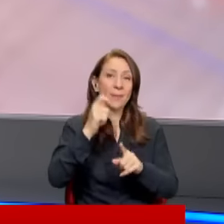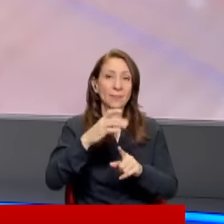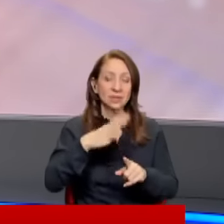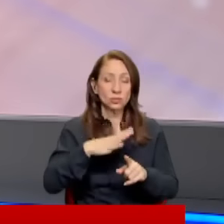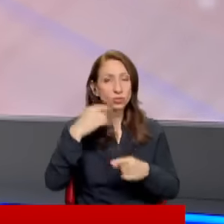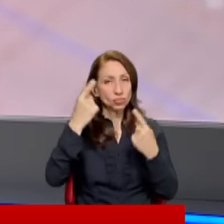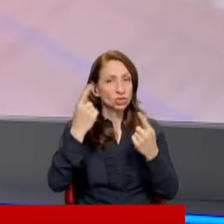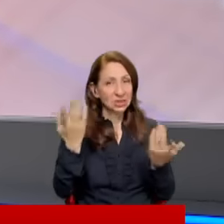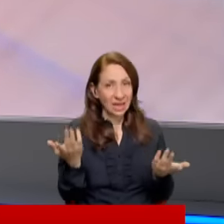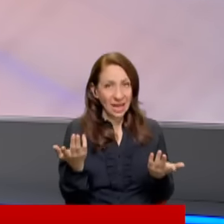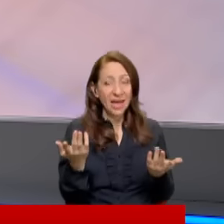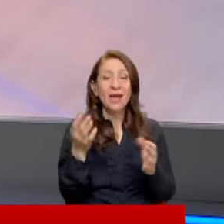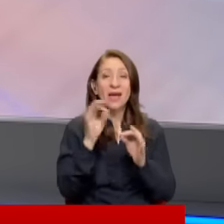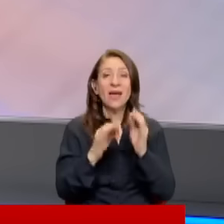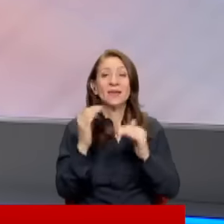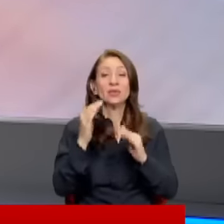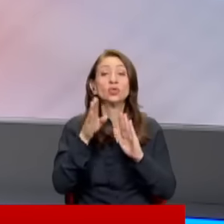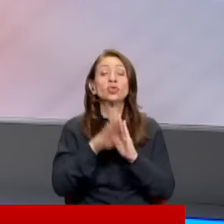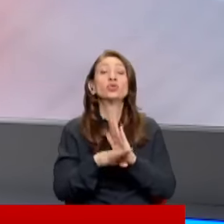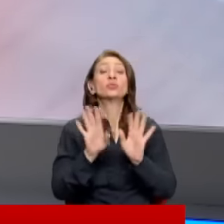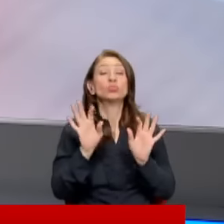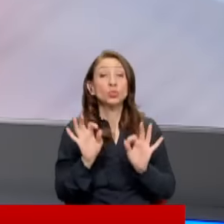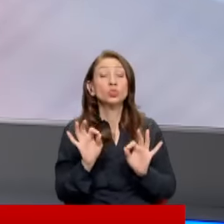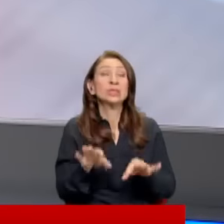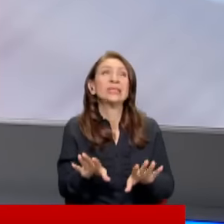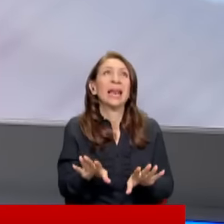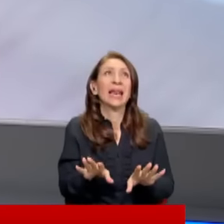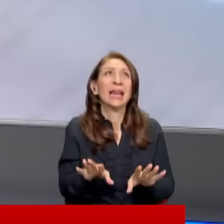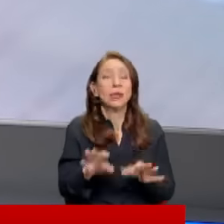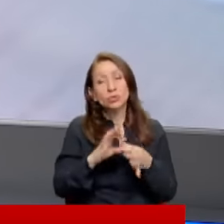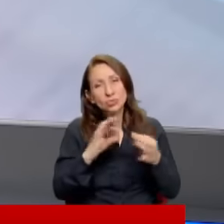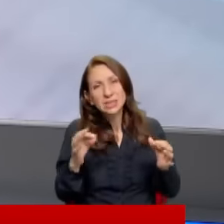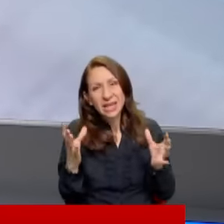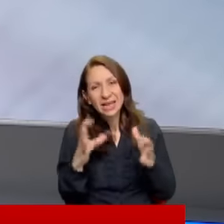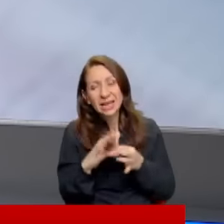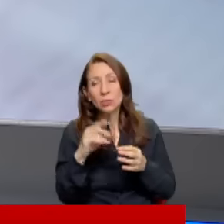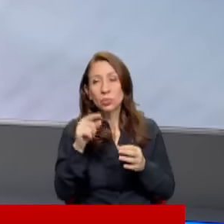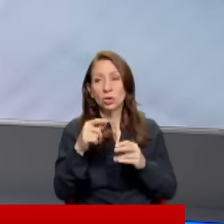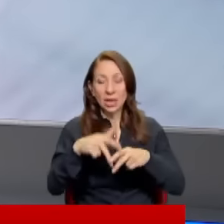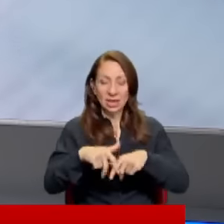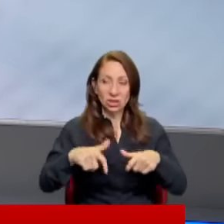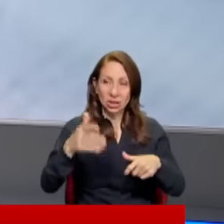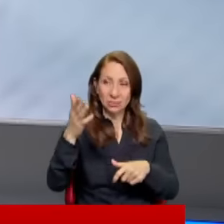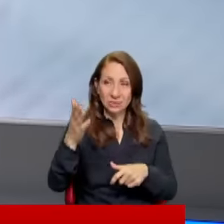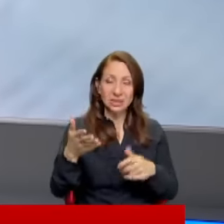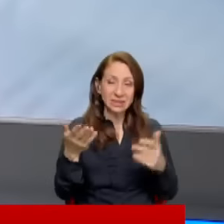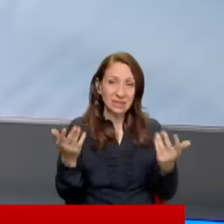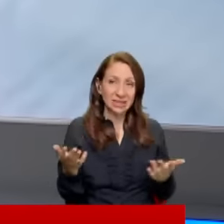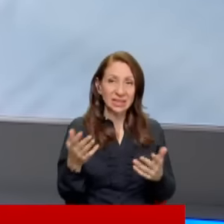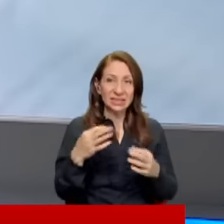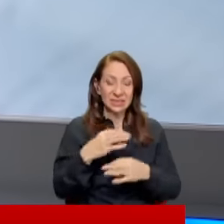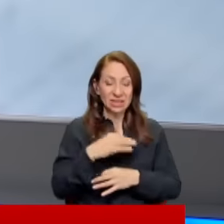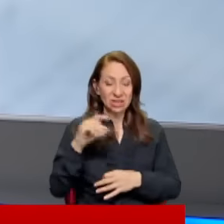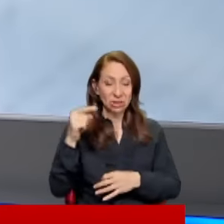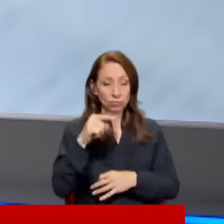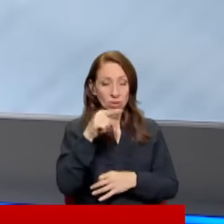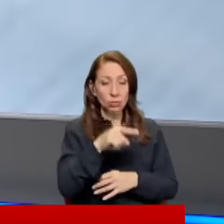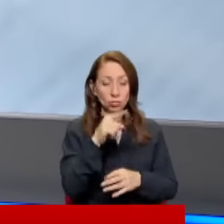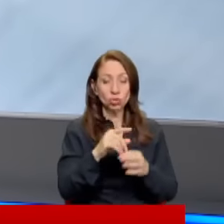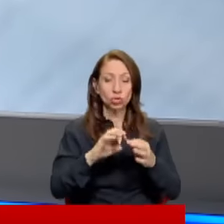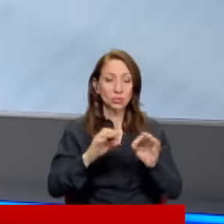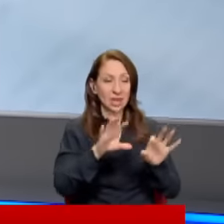detaylandırılmış de Enflasyonun düşmemesi mümkün değil sözüne dair de bugünkü başlığımız da zaten Sayın Şimşek'in